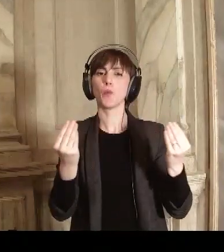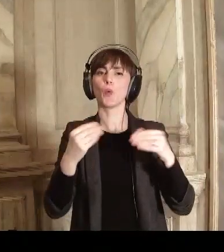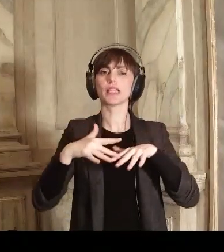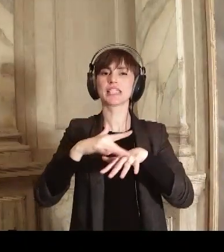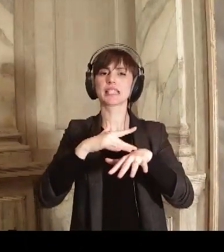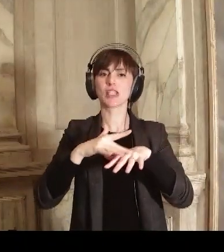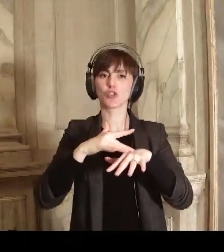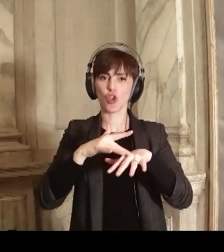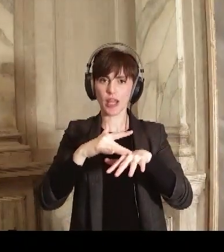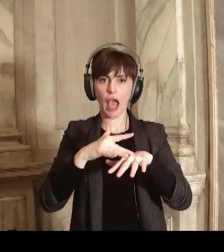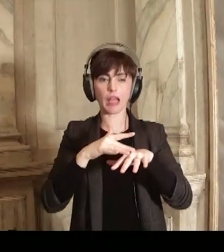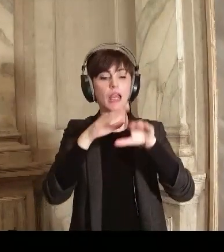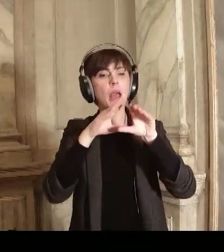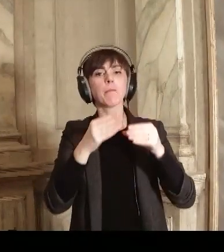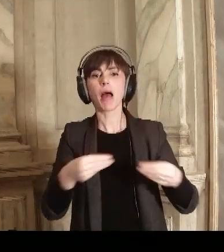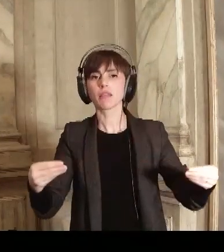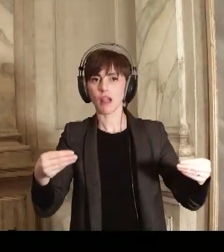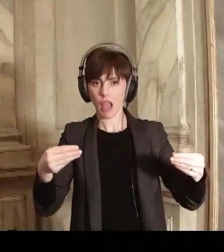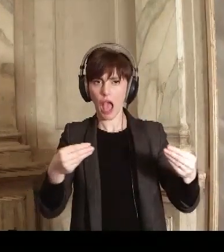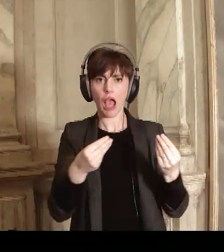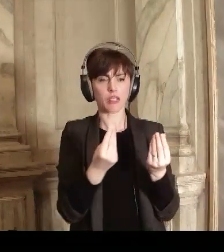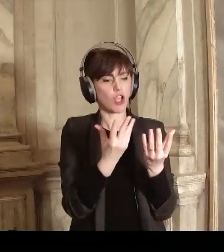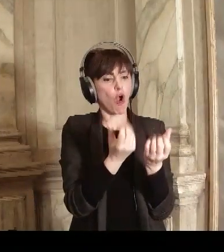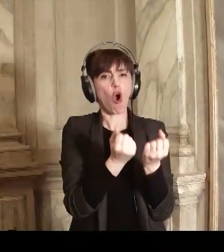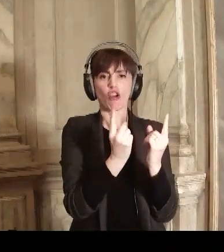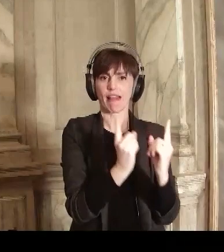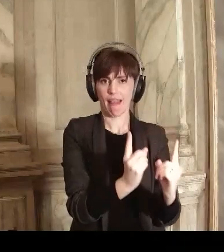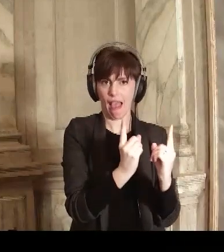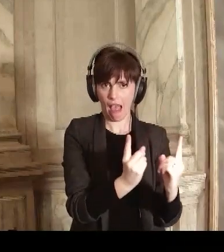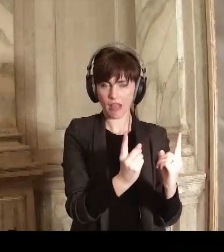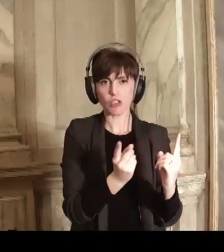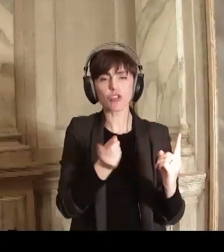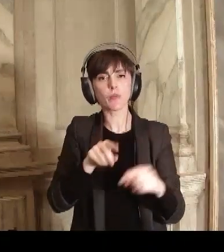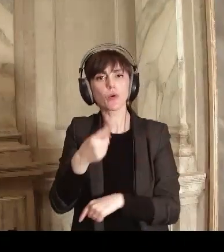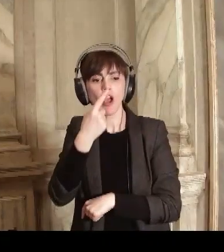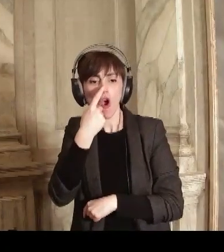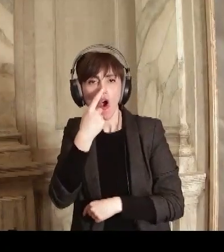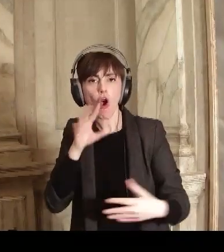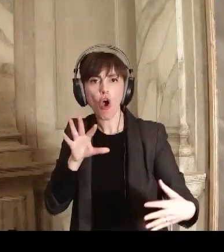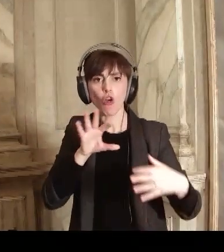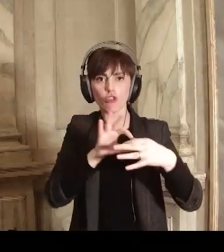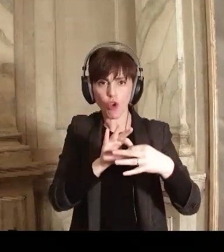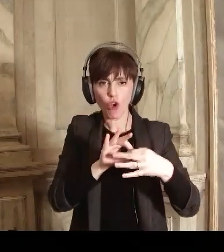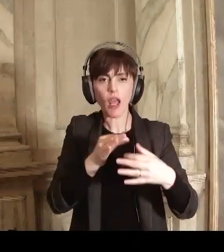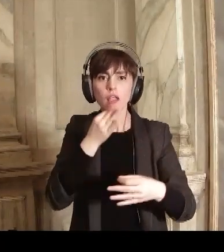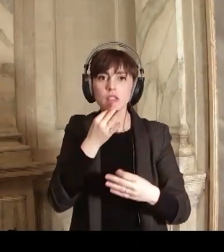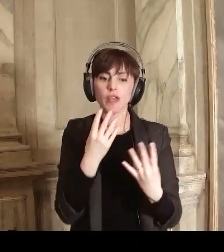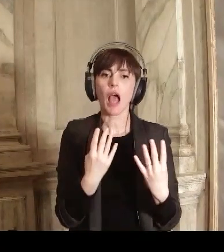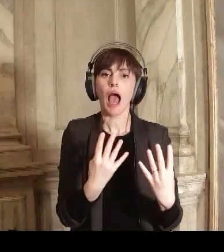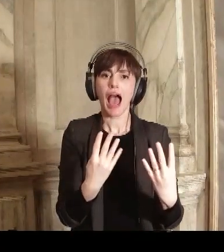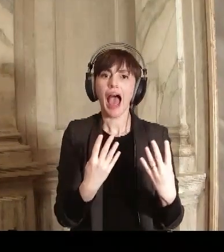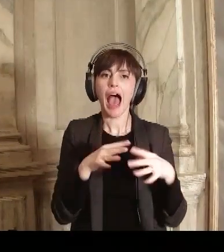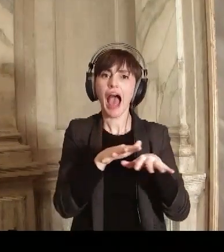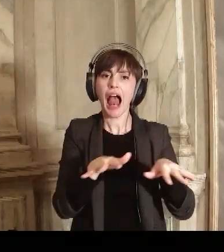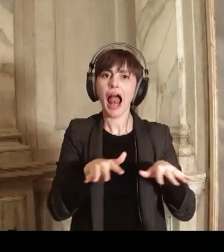e odori e basata sulla sonificazione dei processi di fermentazione e decomposizione delle alghe della laguna